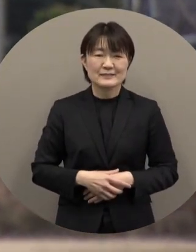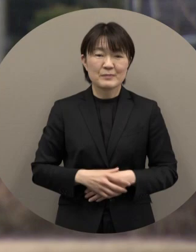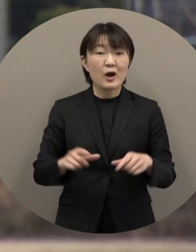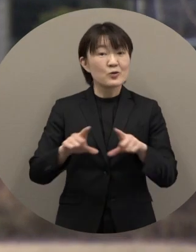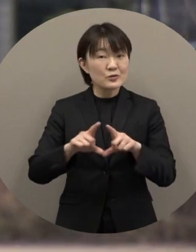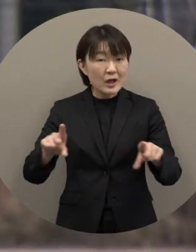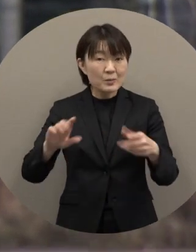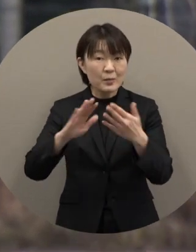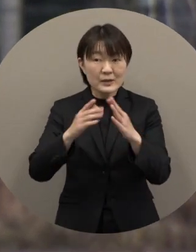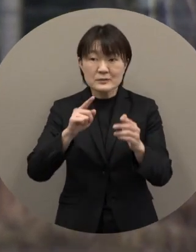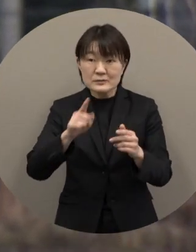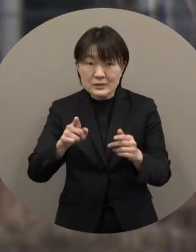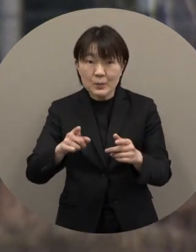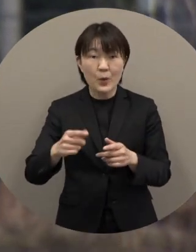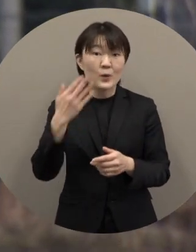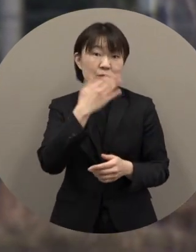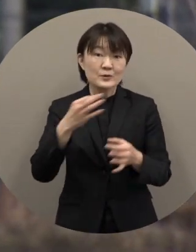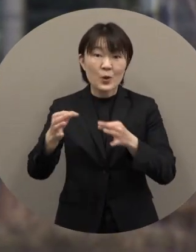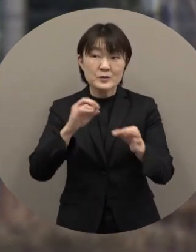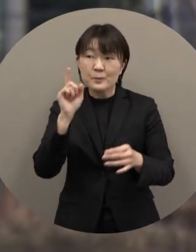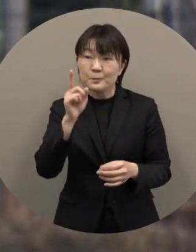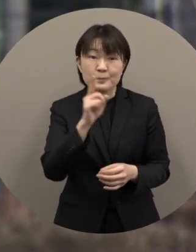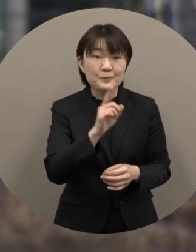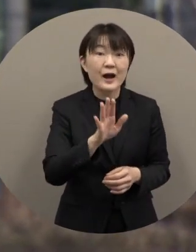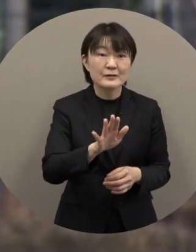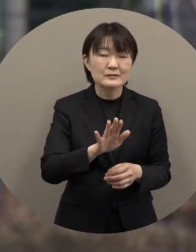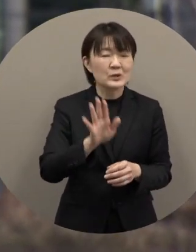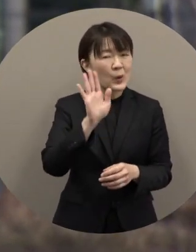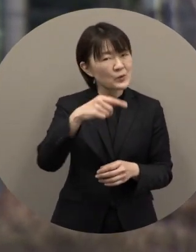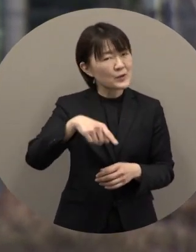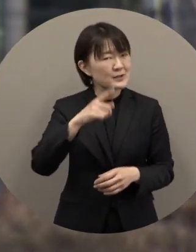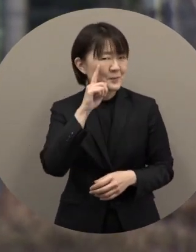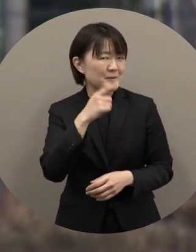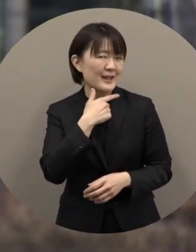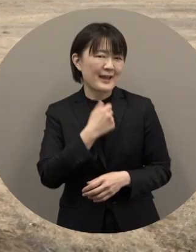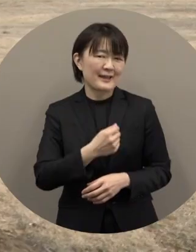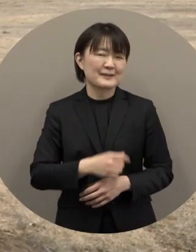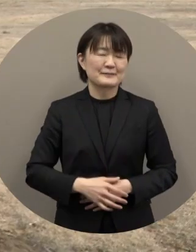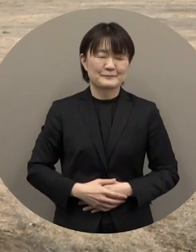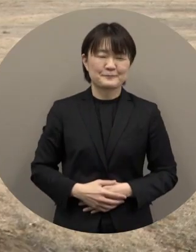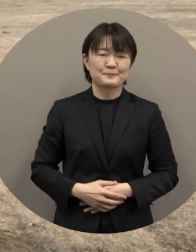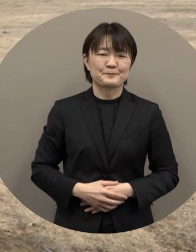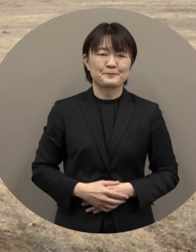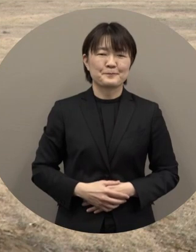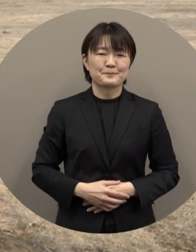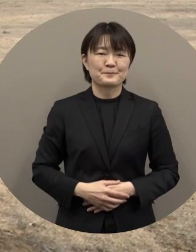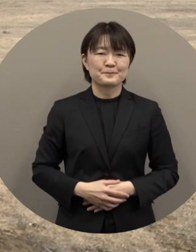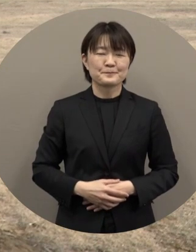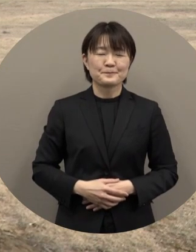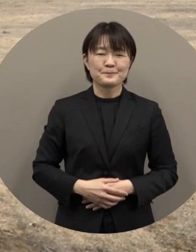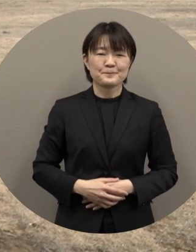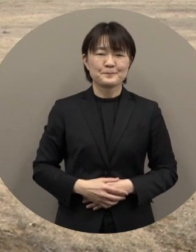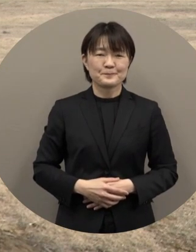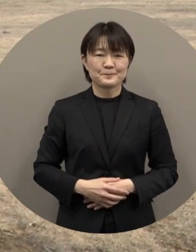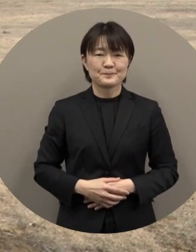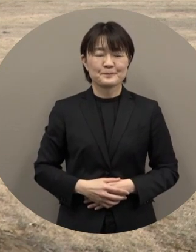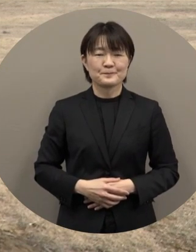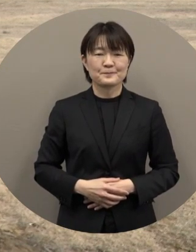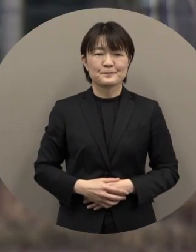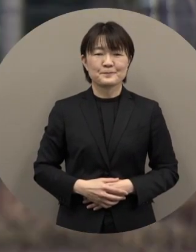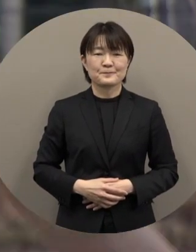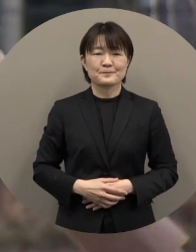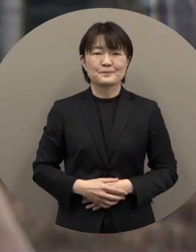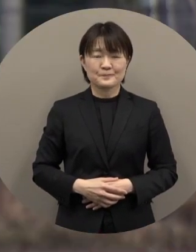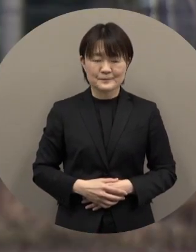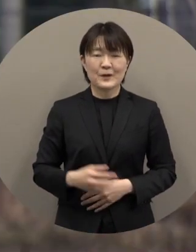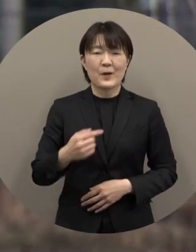たくさんケーキ屋さんも見かけますし、うん、たまにこう見かけたらフラッと入ってみるのもいいかなと思いました。 確かに素敵な出会いがあるかもね、 はい、そうですよね。